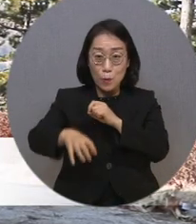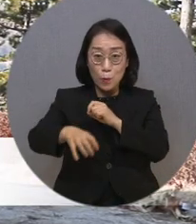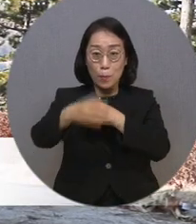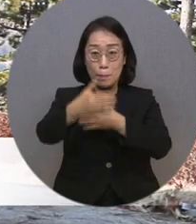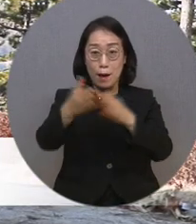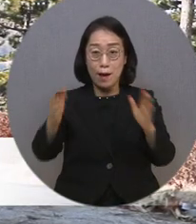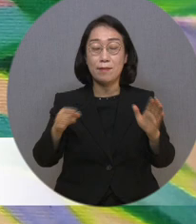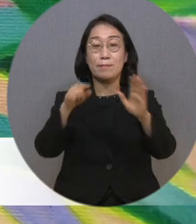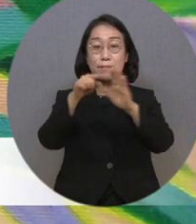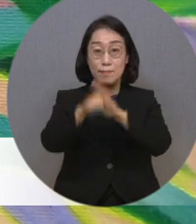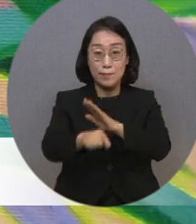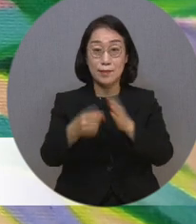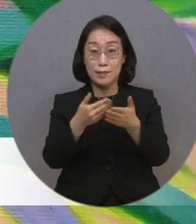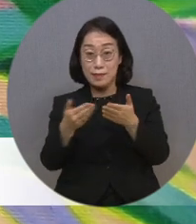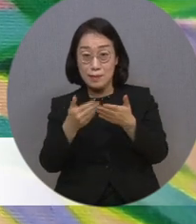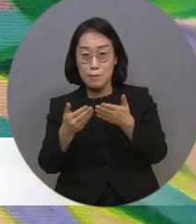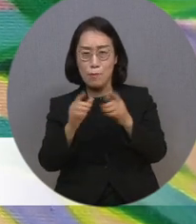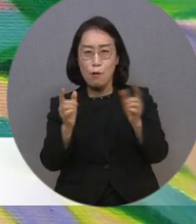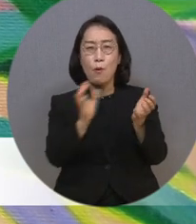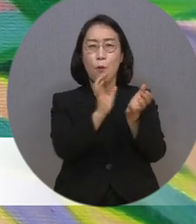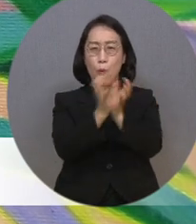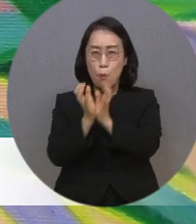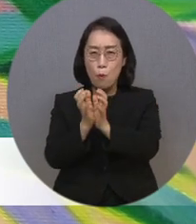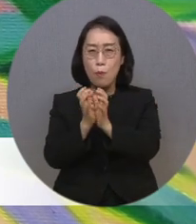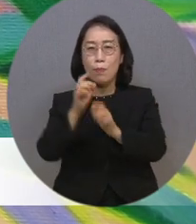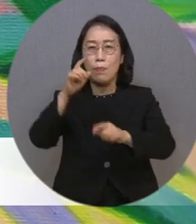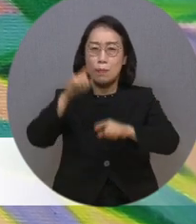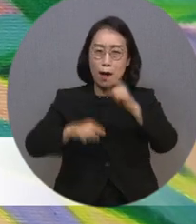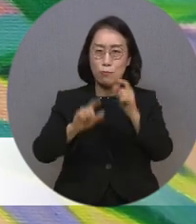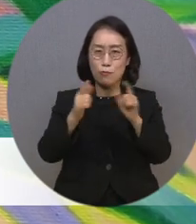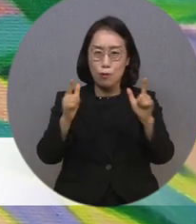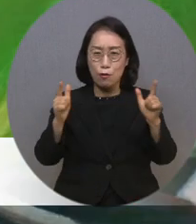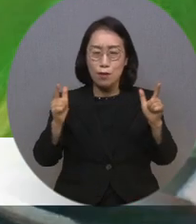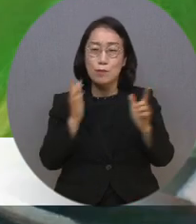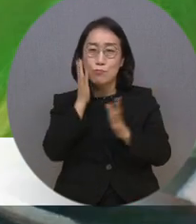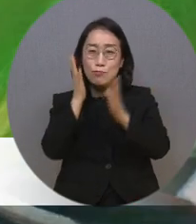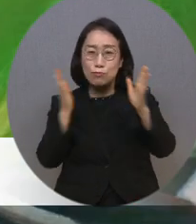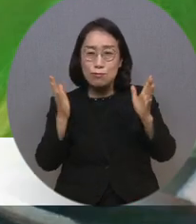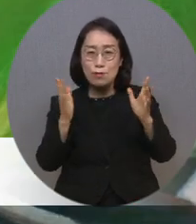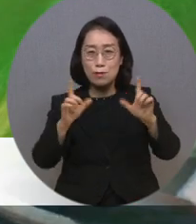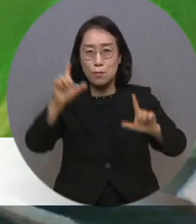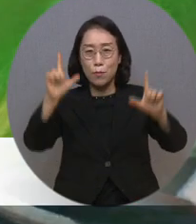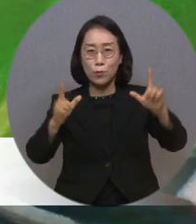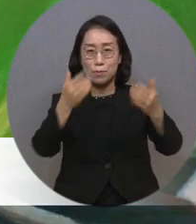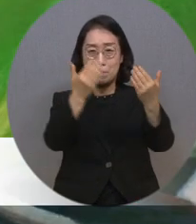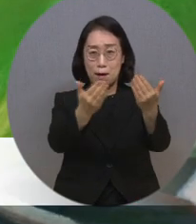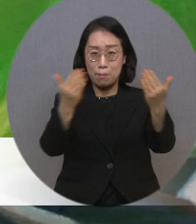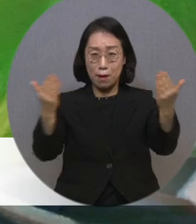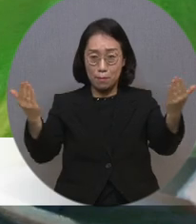작업실에 들어서자 아름다운 꽃들과 생기가 도는 풀잎들이 싱그럽습니다.